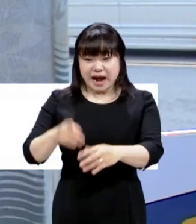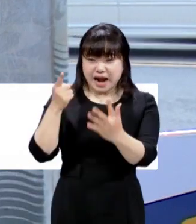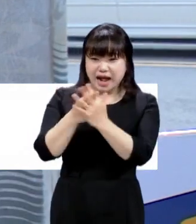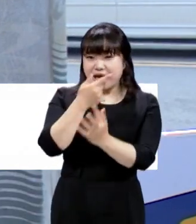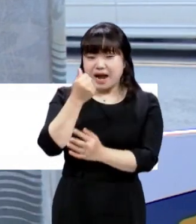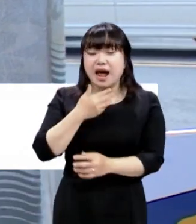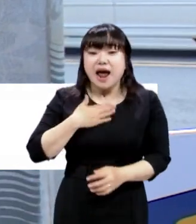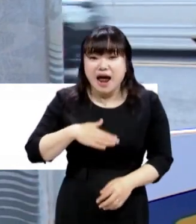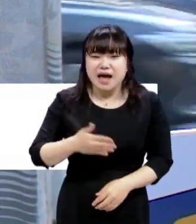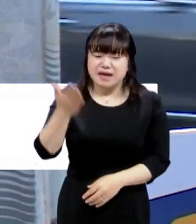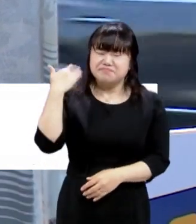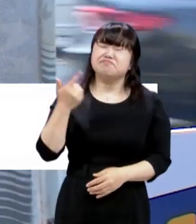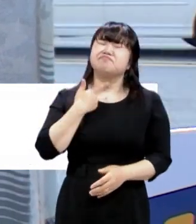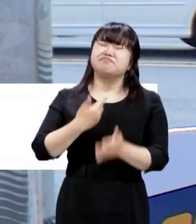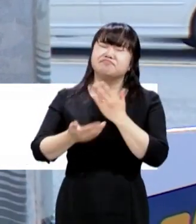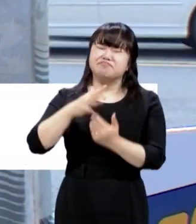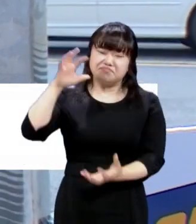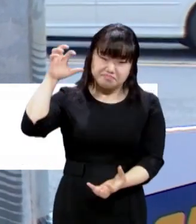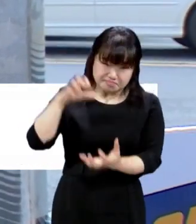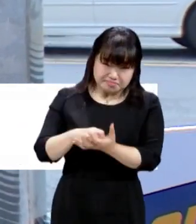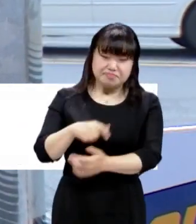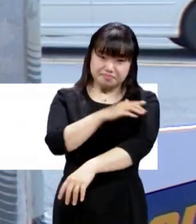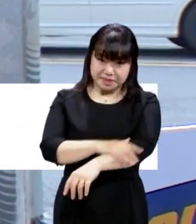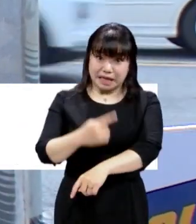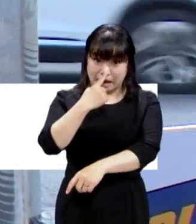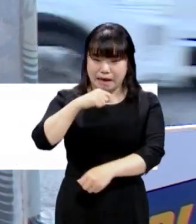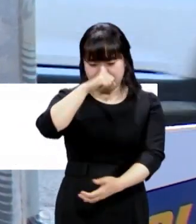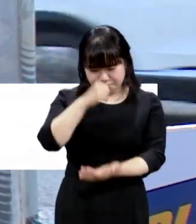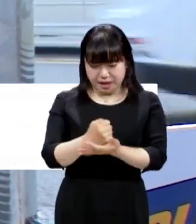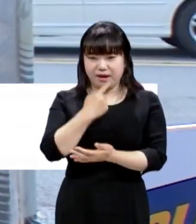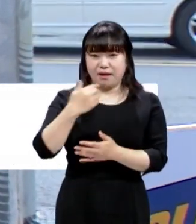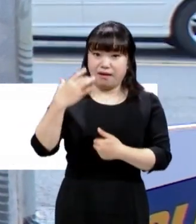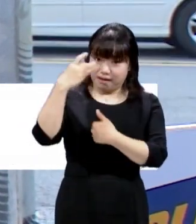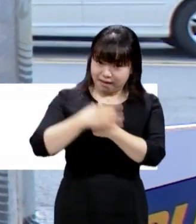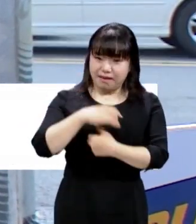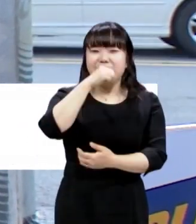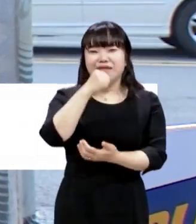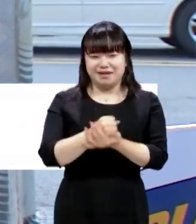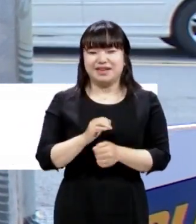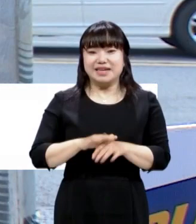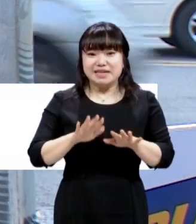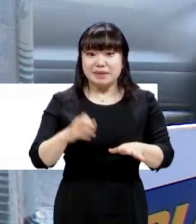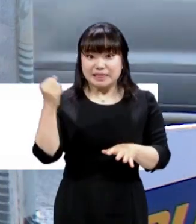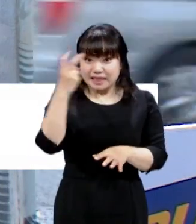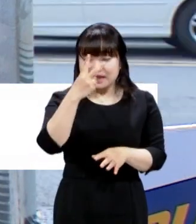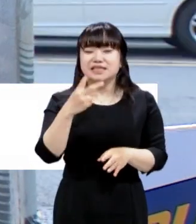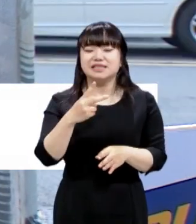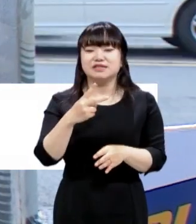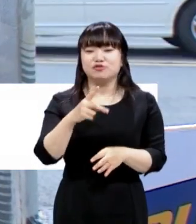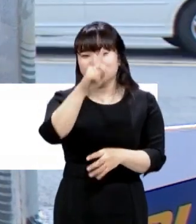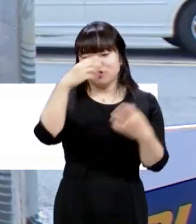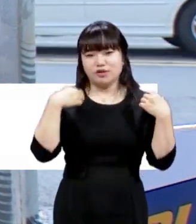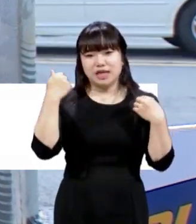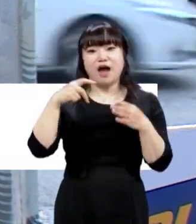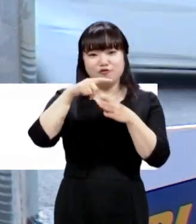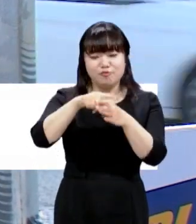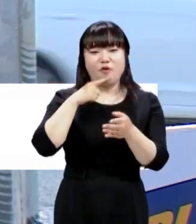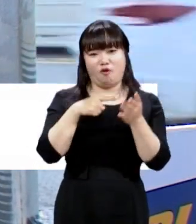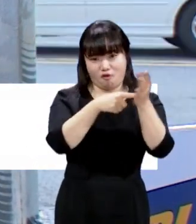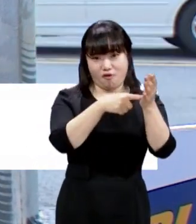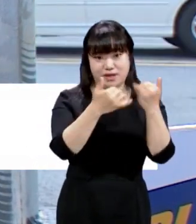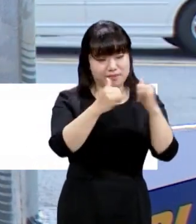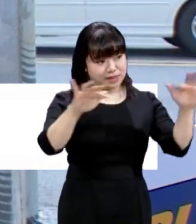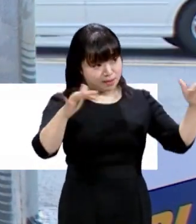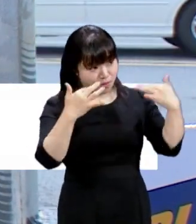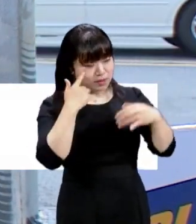일을 해왔기 때문에 제가 가장 적임자라고 생각하기 때문에 이번에 재선에 도전을 한 것이고요 이 부분을 주민들의